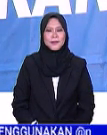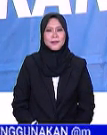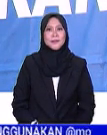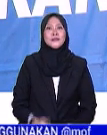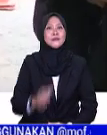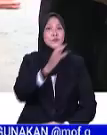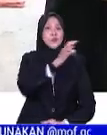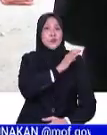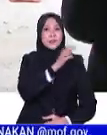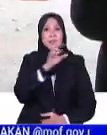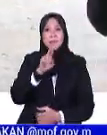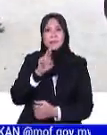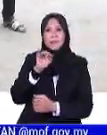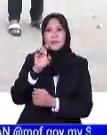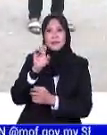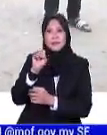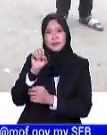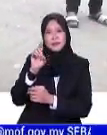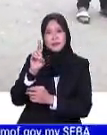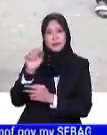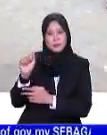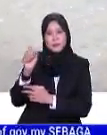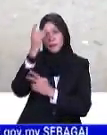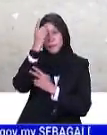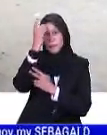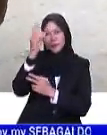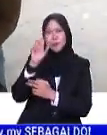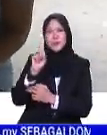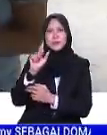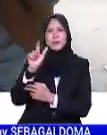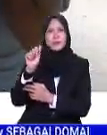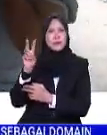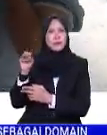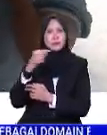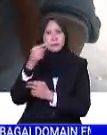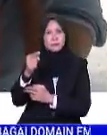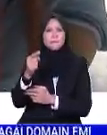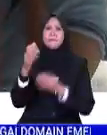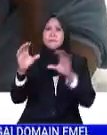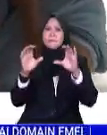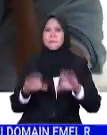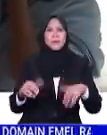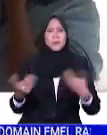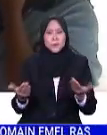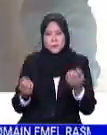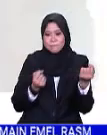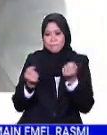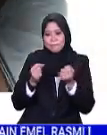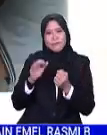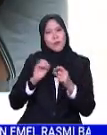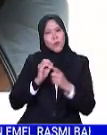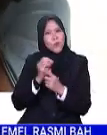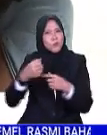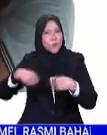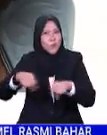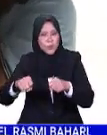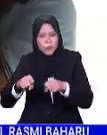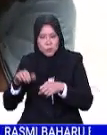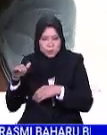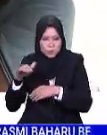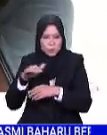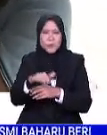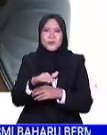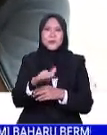Menurut pengerusi RISDA, Datuk Muhammad Salim Muhammad Sharif, kaedah pandu lalu dapat mengurangkan kesesakan orang